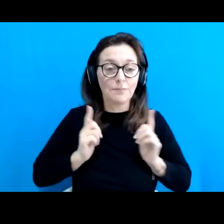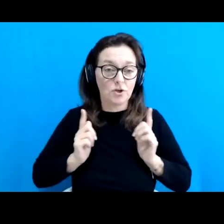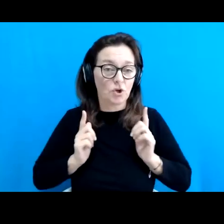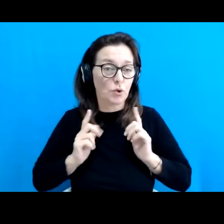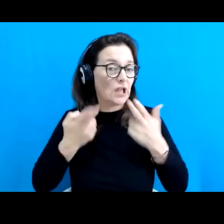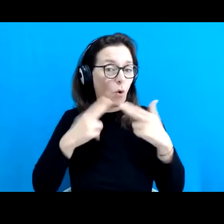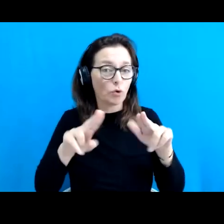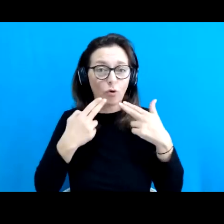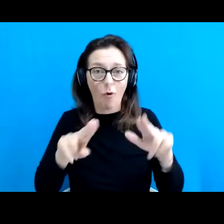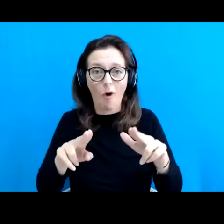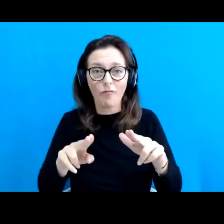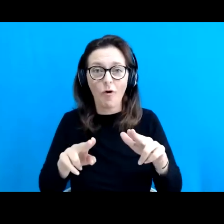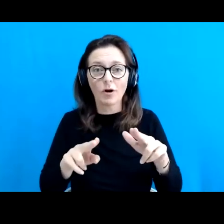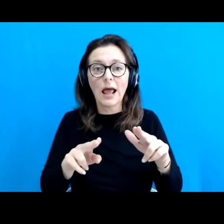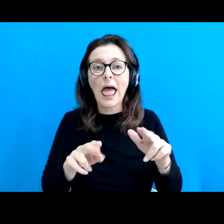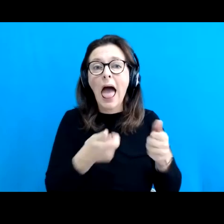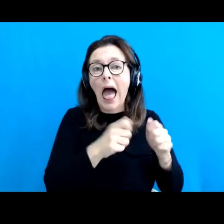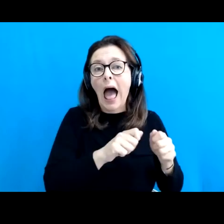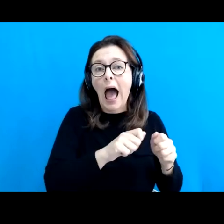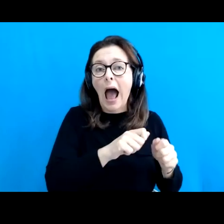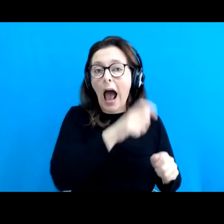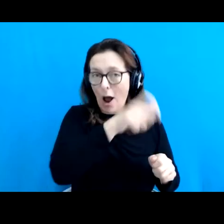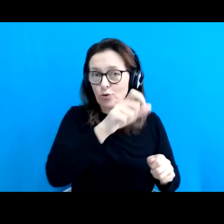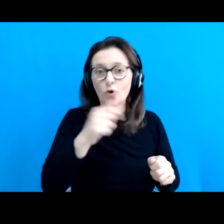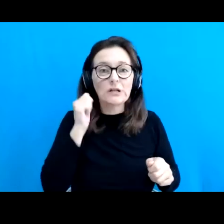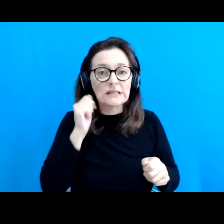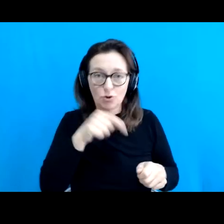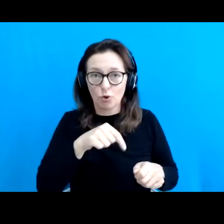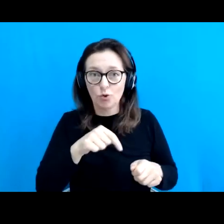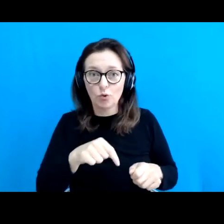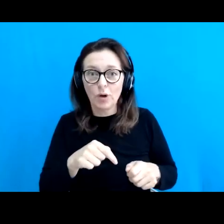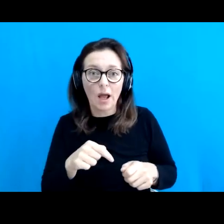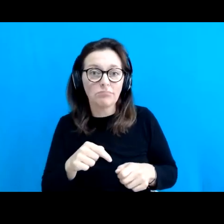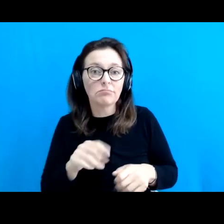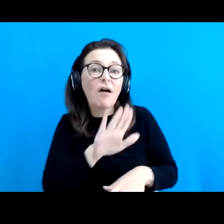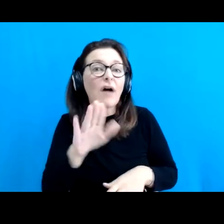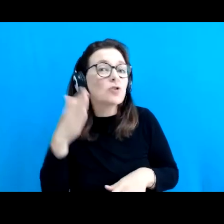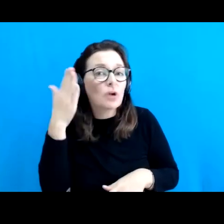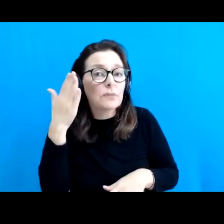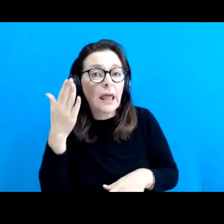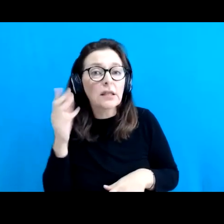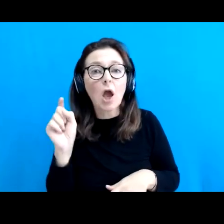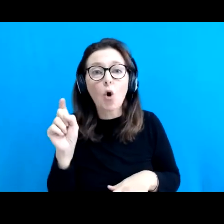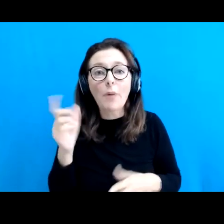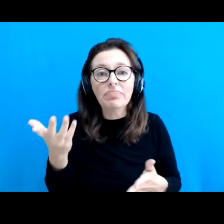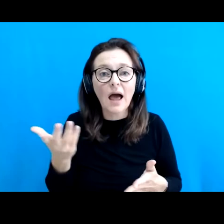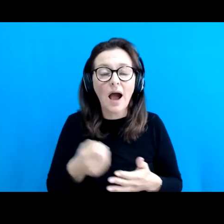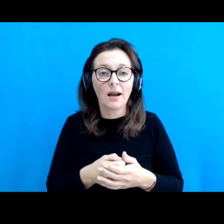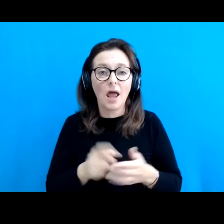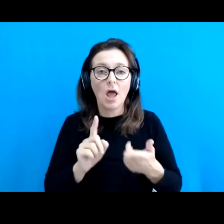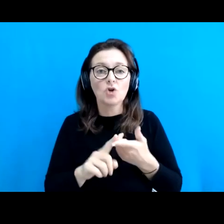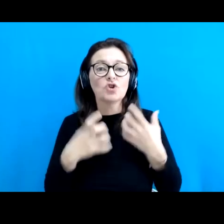vse naše avtorice so prisotne, imate mogoče kakšno mnenje, komentar. Če želite